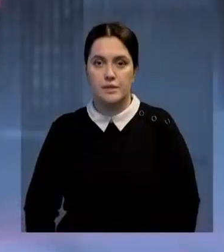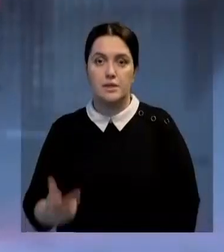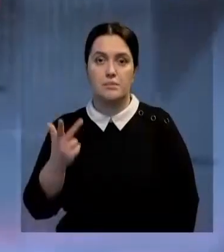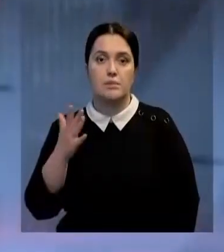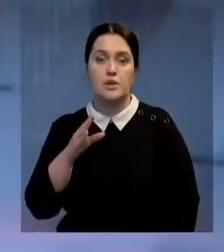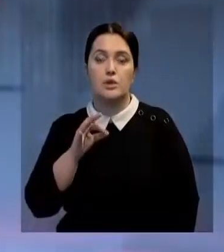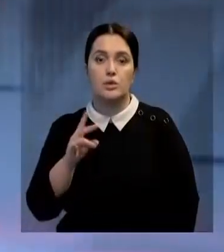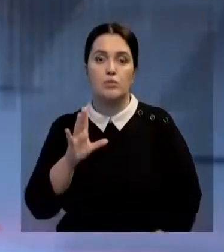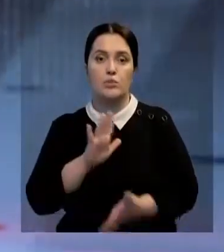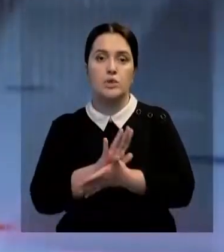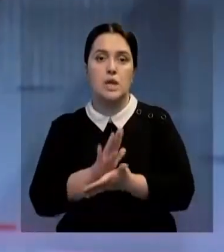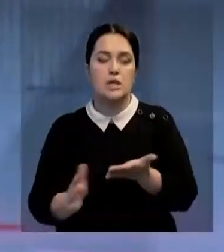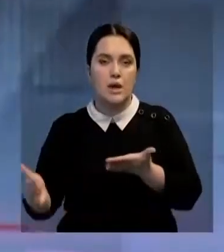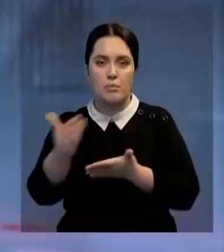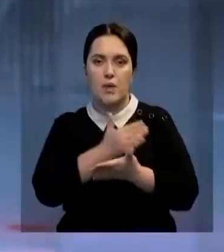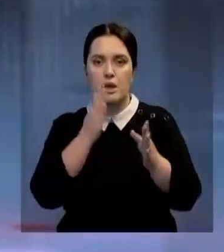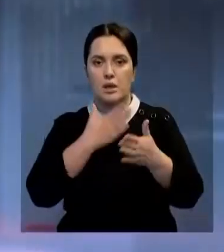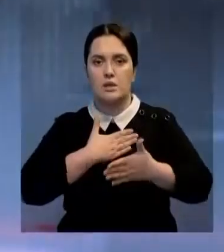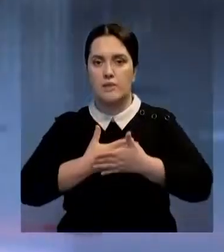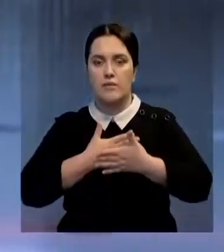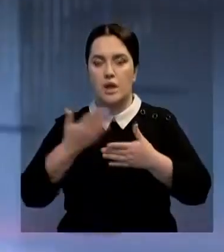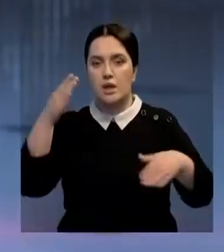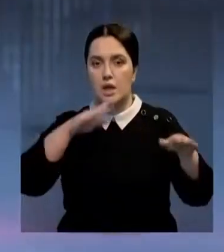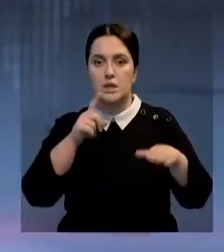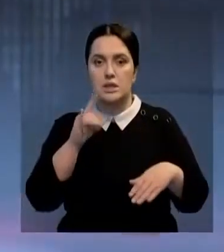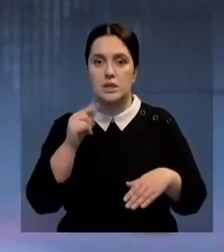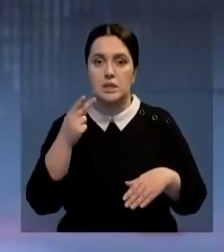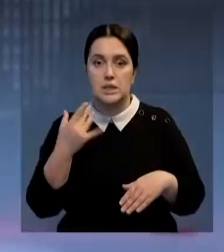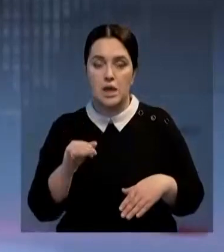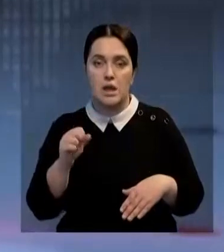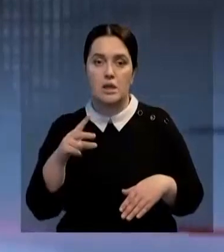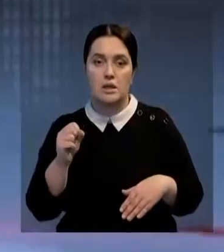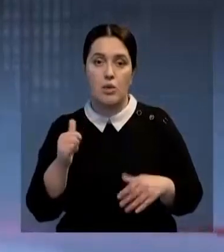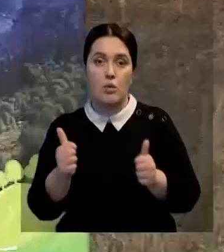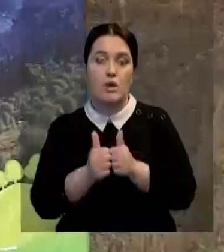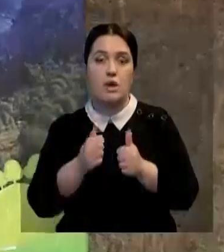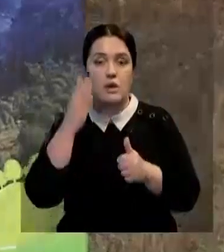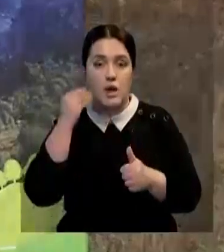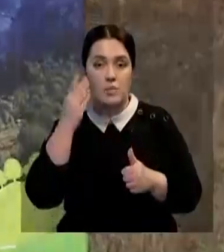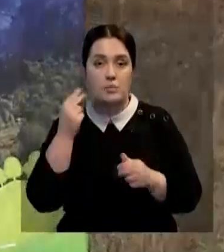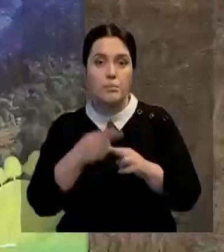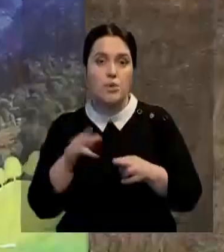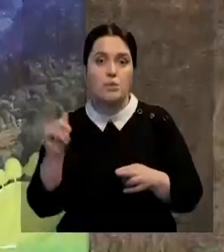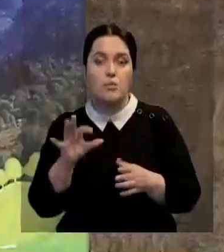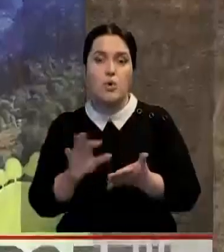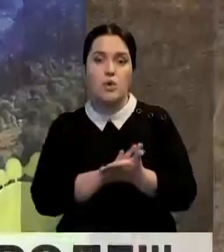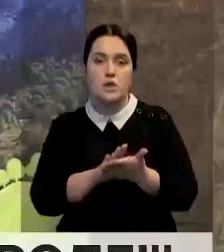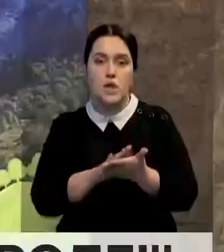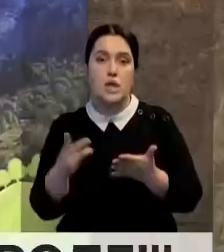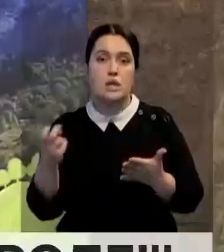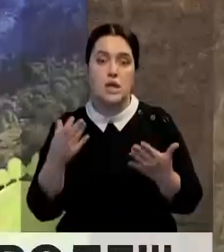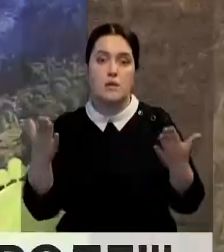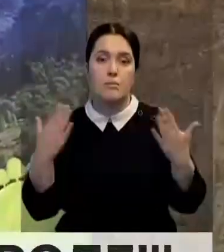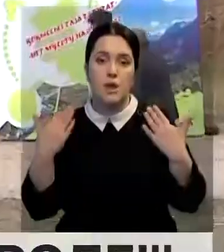Больше 35 тонн мусора собрали экоактивисты в горах Заилийского Алатау близ Алматы. Экологический субботник по очистке